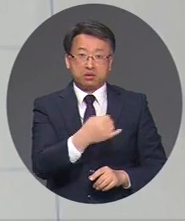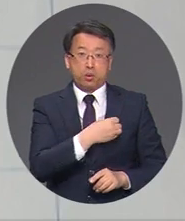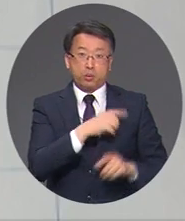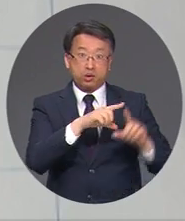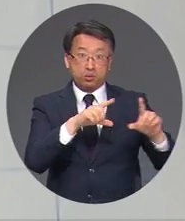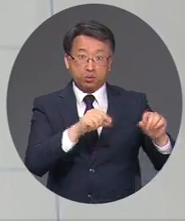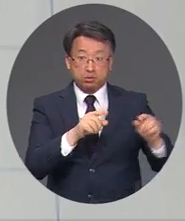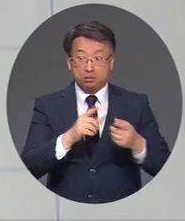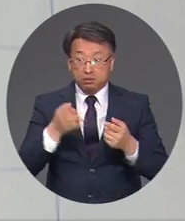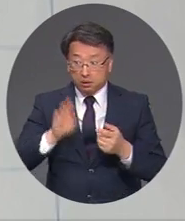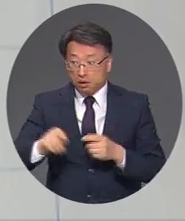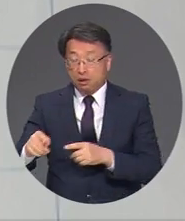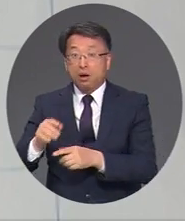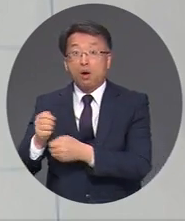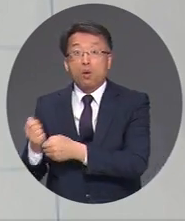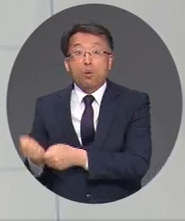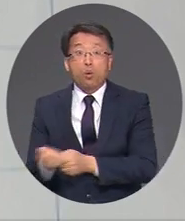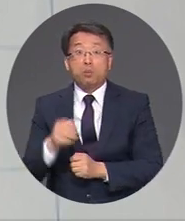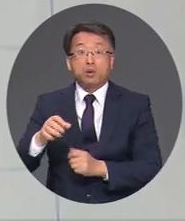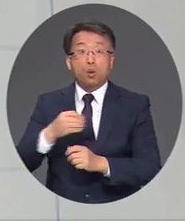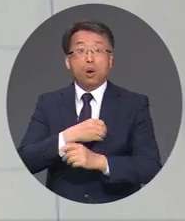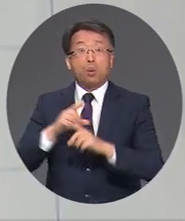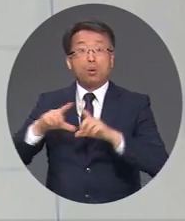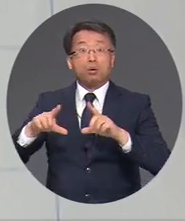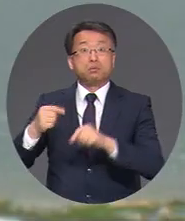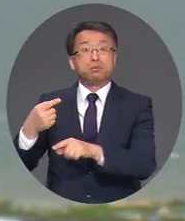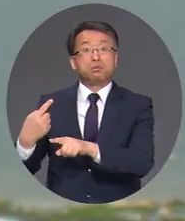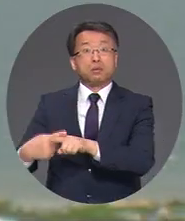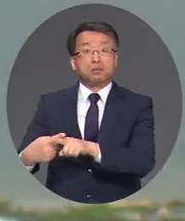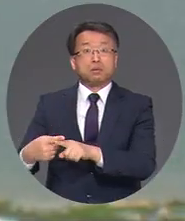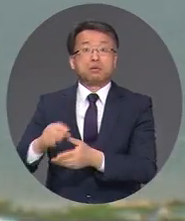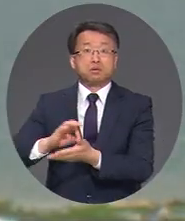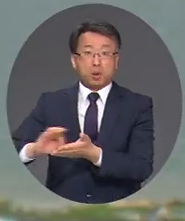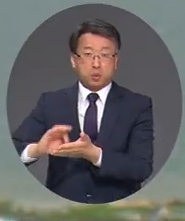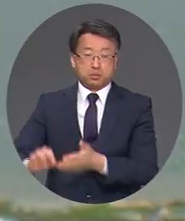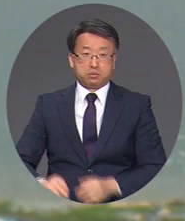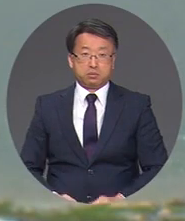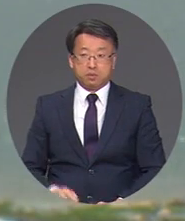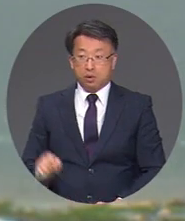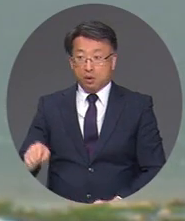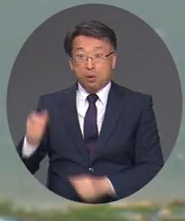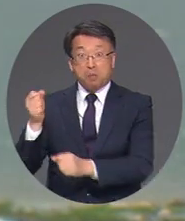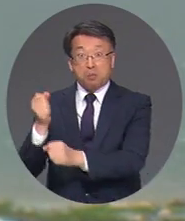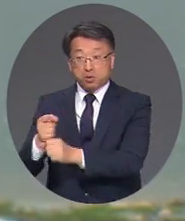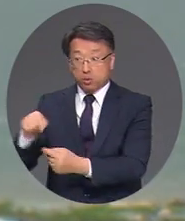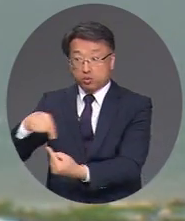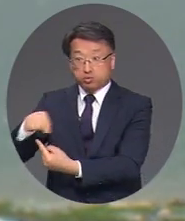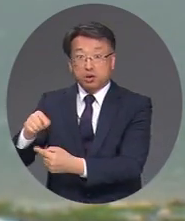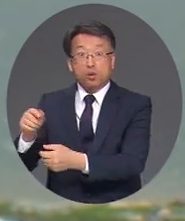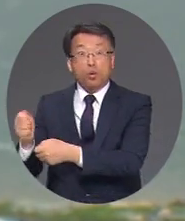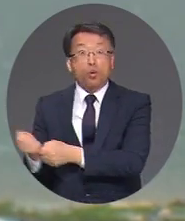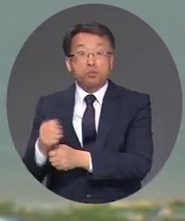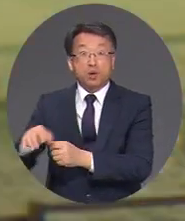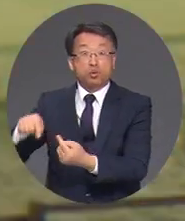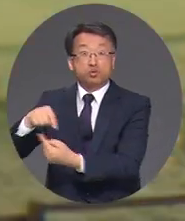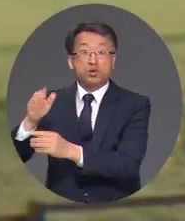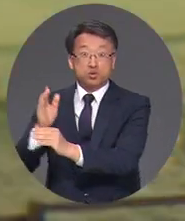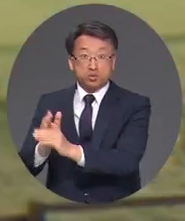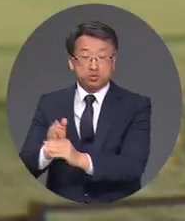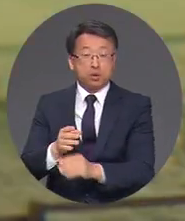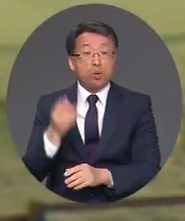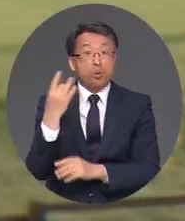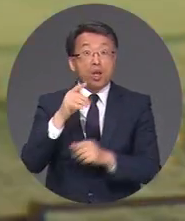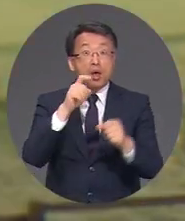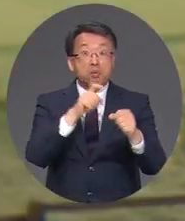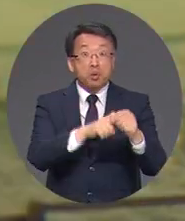골프장 회원권처럼 이용될 소지가 있습니다. 부대 시설인 골프장은 이미 완성돼 운영되고 있지만 회원권의